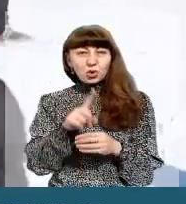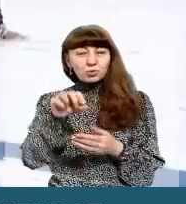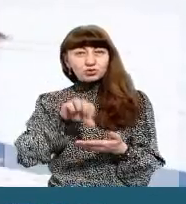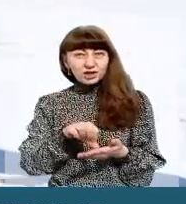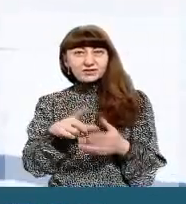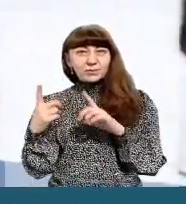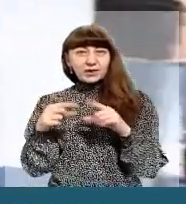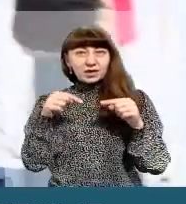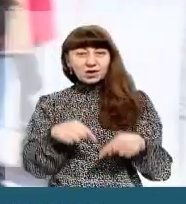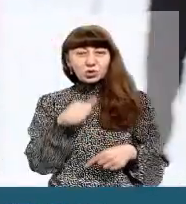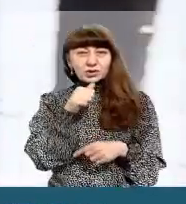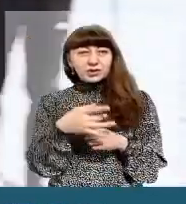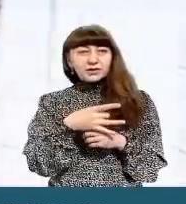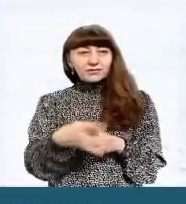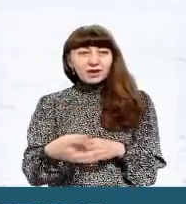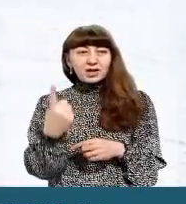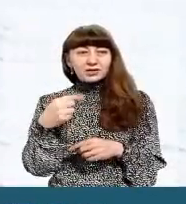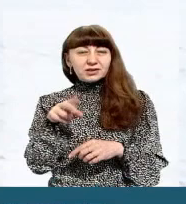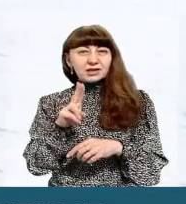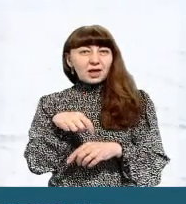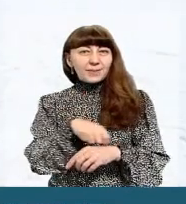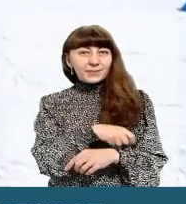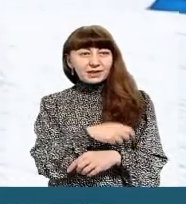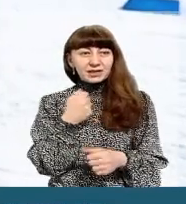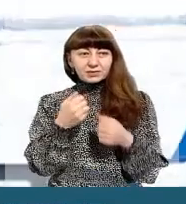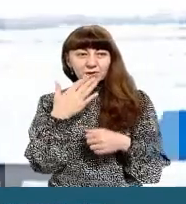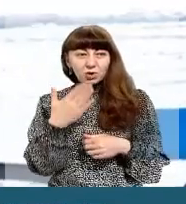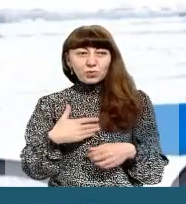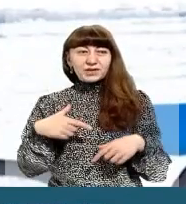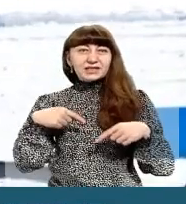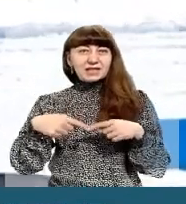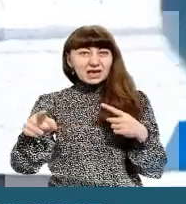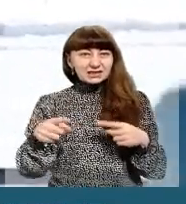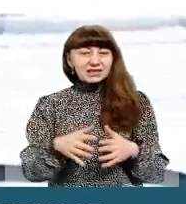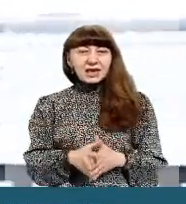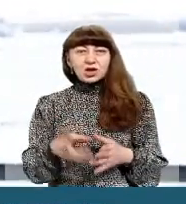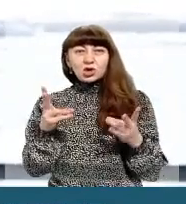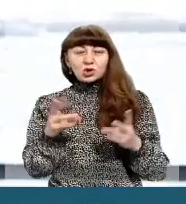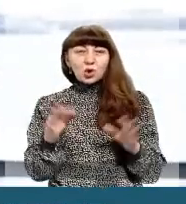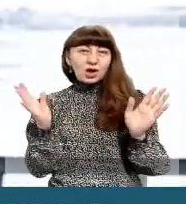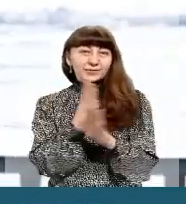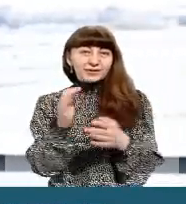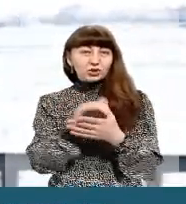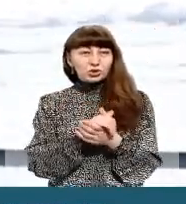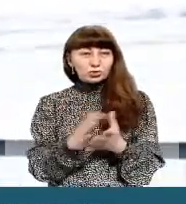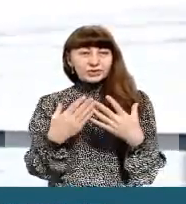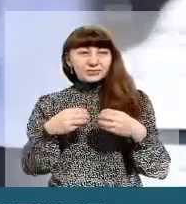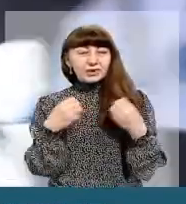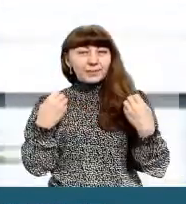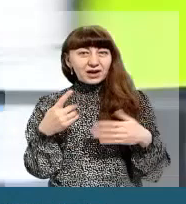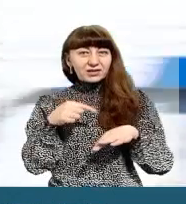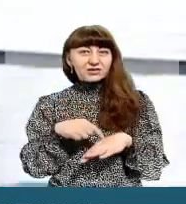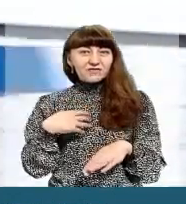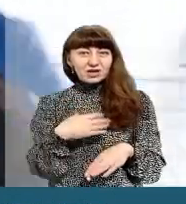забеге, приехал из Кустанайского района. 1 километр для спортсмена – любительская дистанция. Однако атмосфера дружбы и семейного праздника